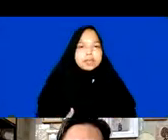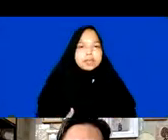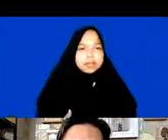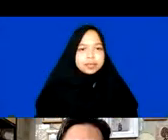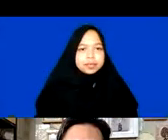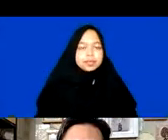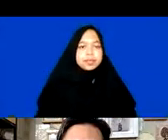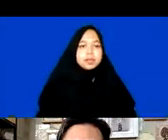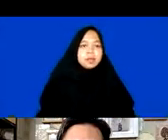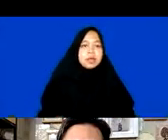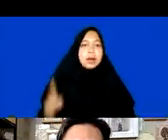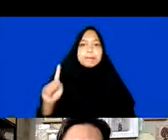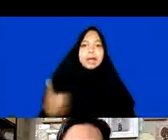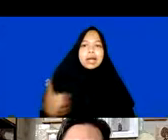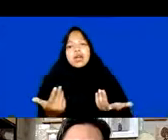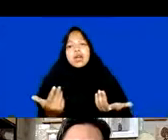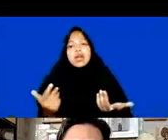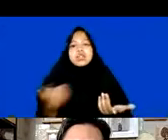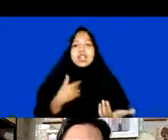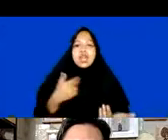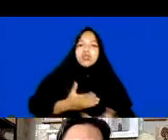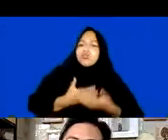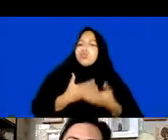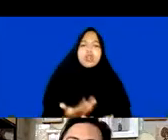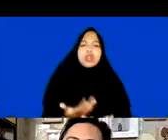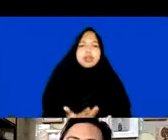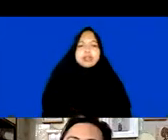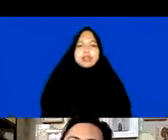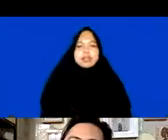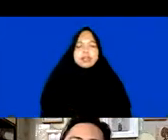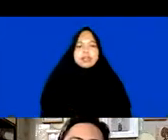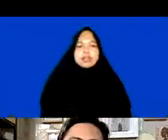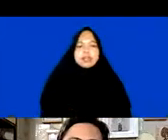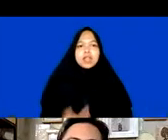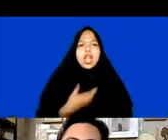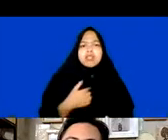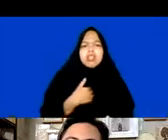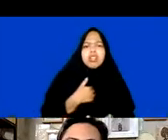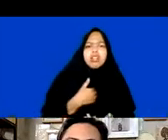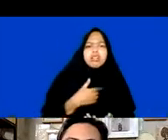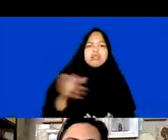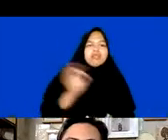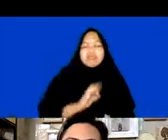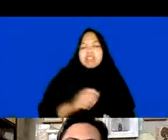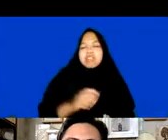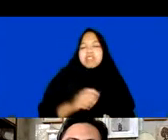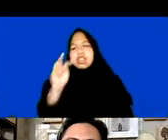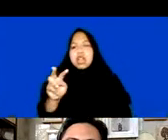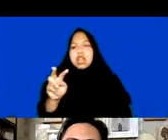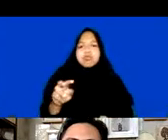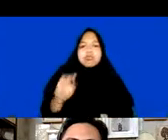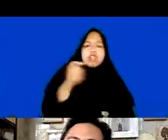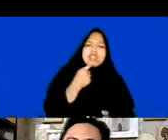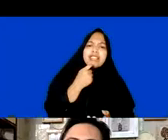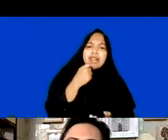menggunakan apa yang benar-benar saya suka. Jadi saya sebenarnya nggak terlalu melihat ketika berusaha itu nggak terlalu melihat segmen market apa segala macam begitu nggak ya,